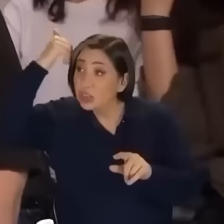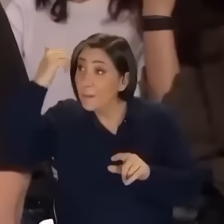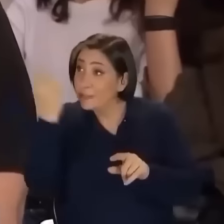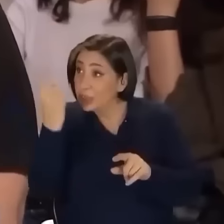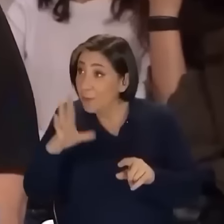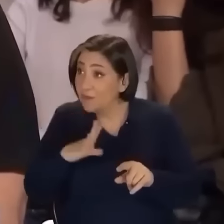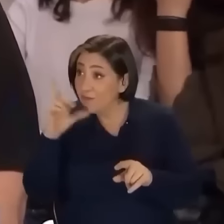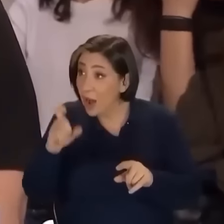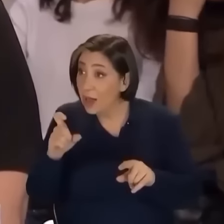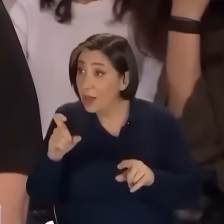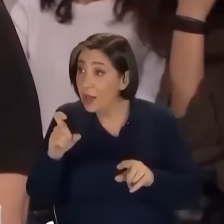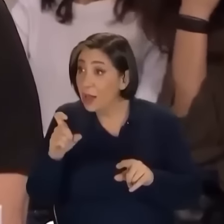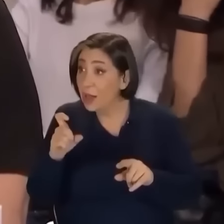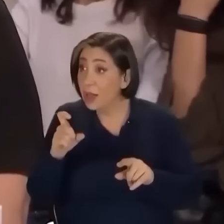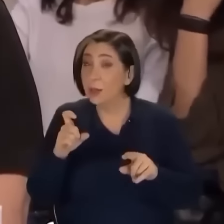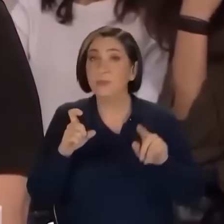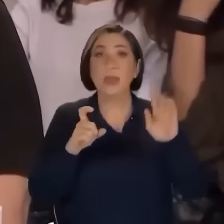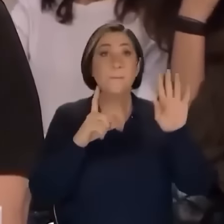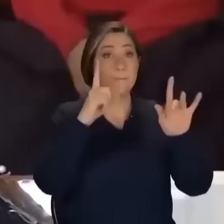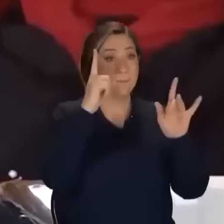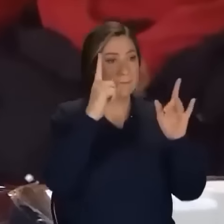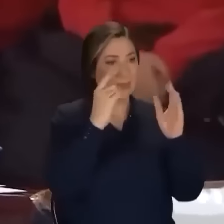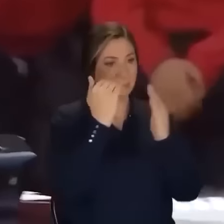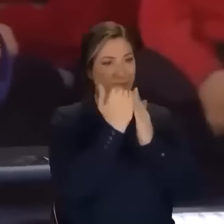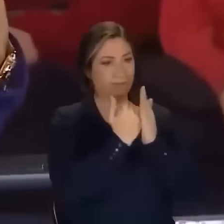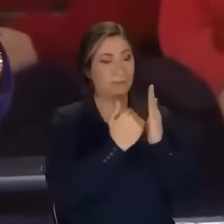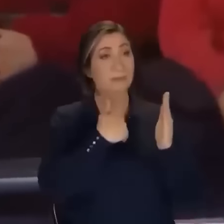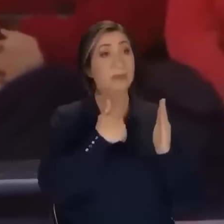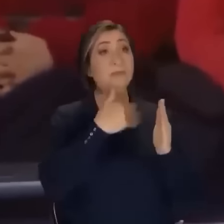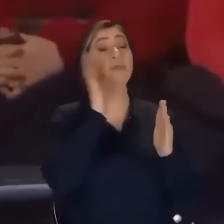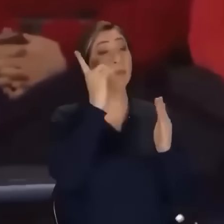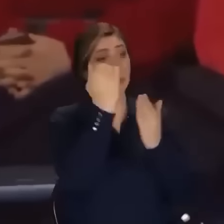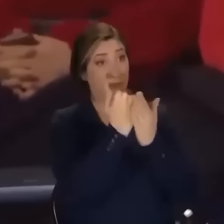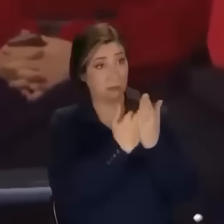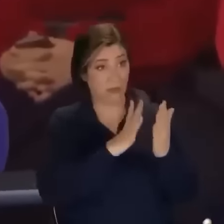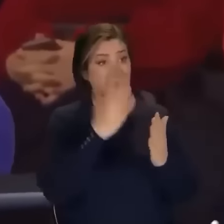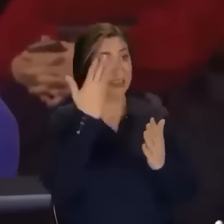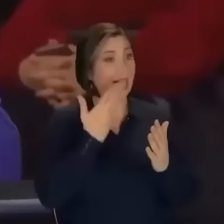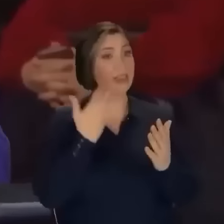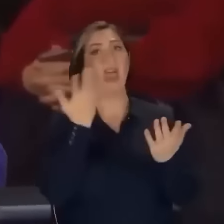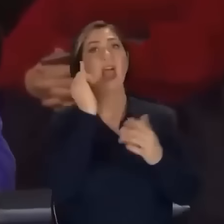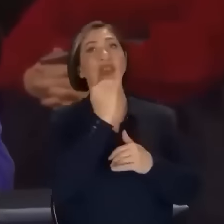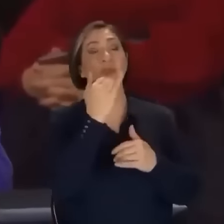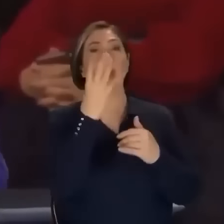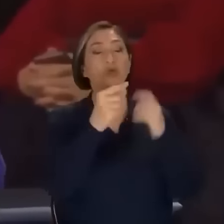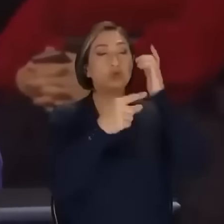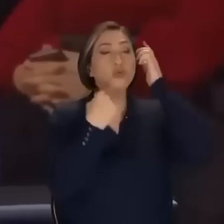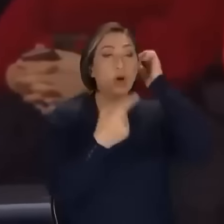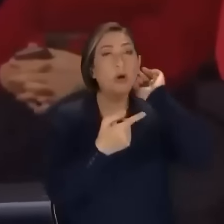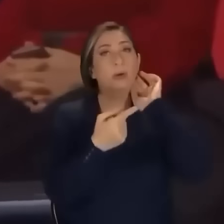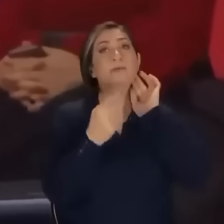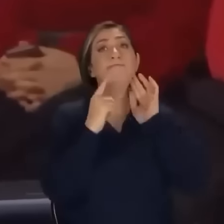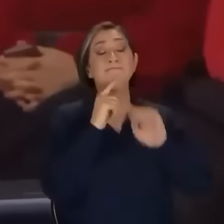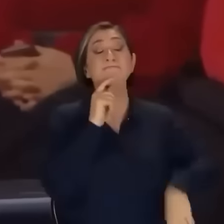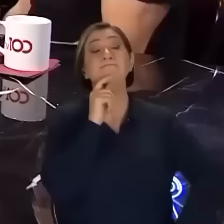var format bir tanımlama mı var bizim bilmediğimiz yani seyirci olarak ya da eleştirmen olarak şunu mu söylüyor yani